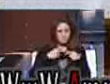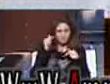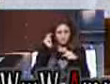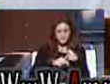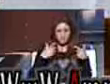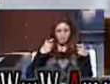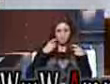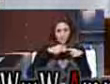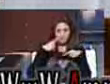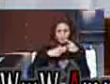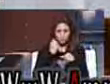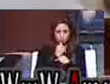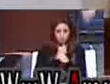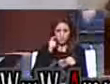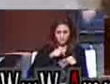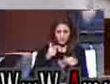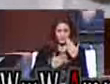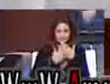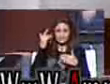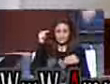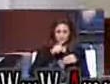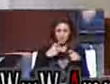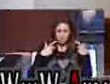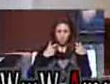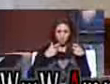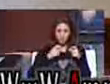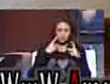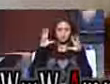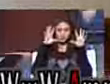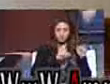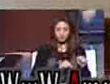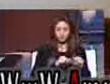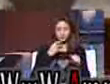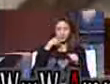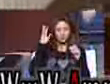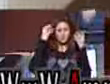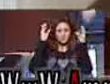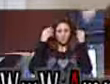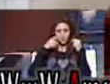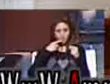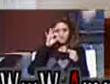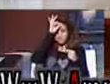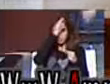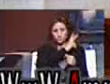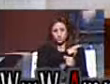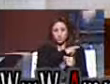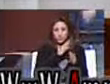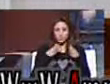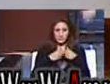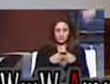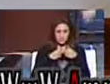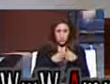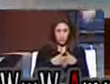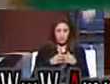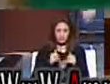تماما، ومن بينها اسلحه متطوره. فقد وردت معلومات الى مباحث مديريه امن السويس